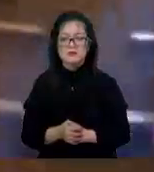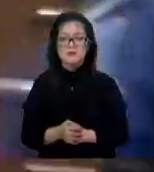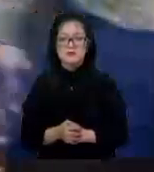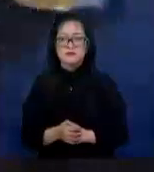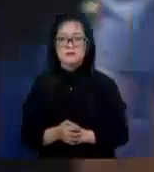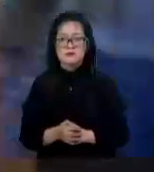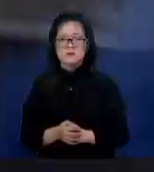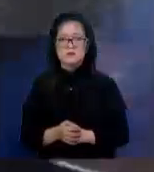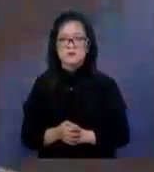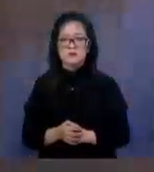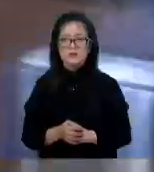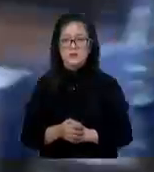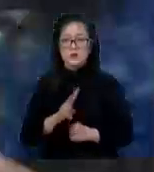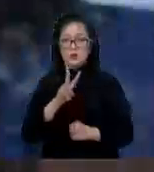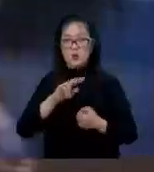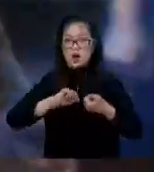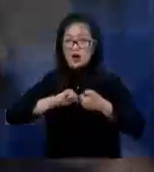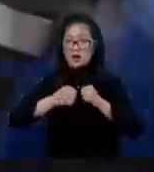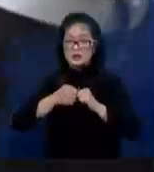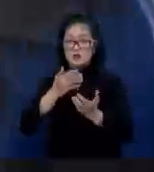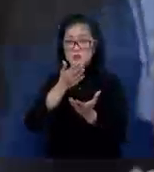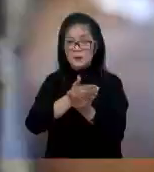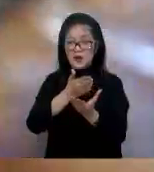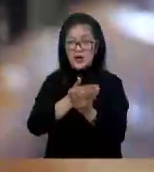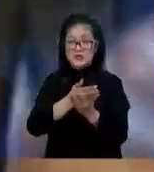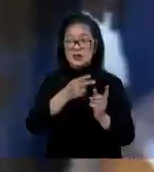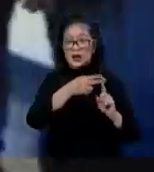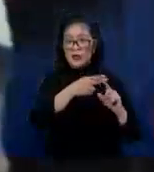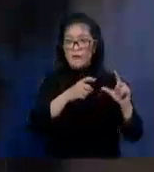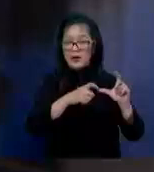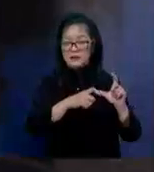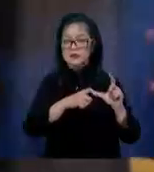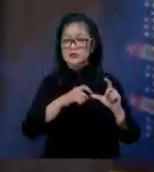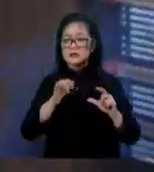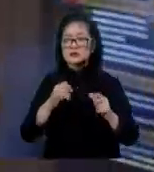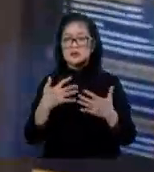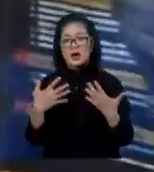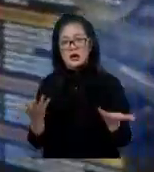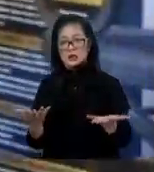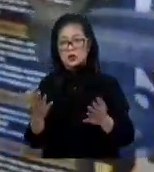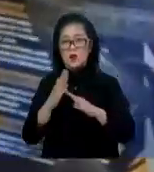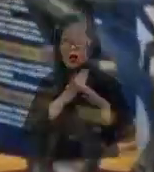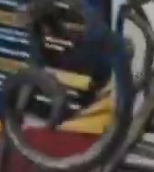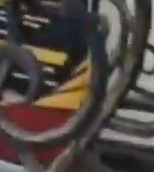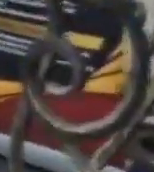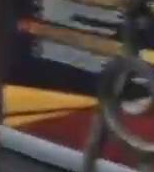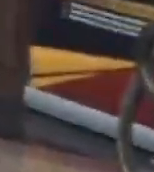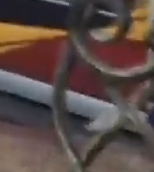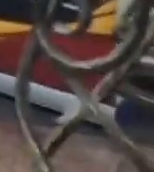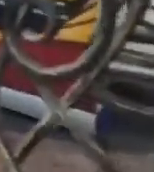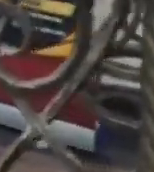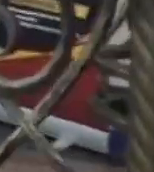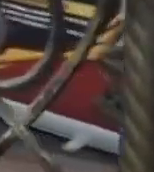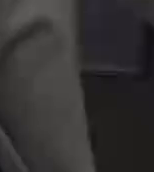Berkas perkara dua kasus pembunuhan berencana Brigadir Joshua dan perintangan penyidikan atau obstruction of justice telah dilimpahkan penyidik ke Kejaksaan